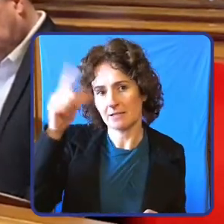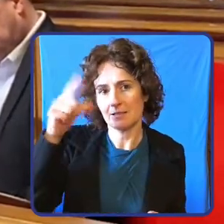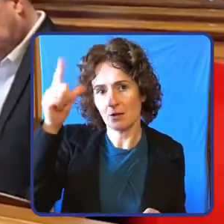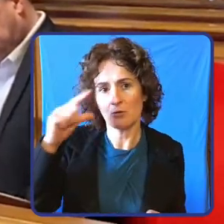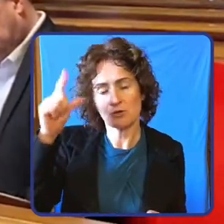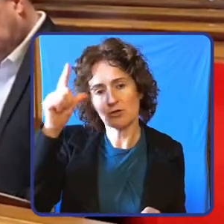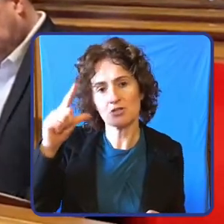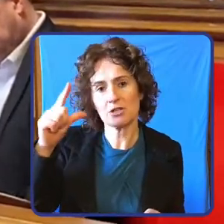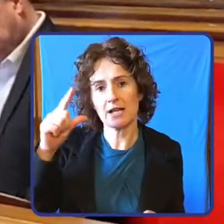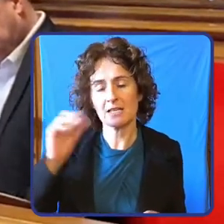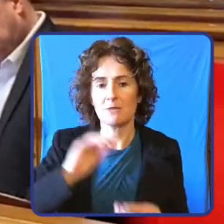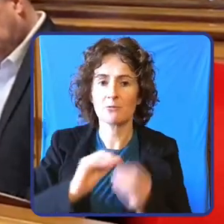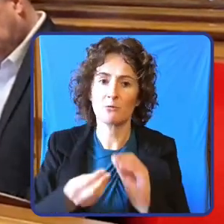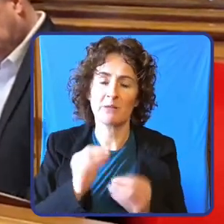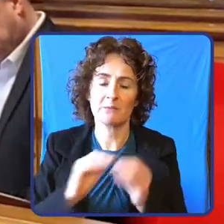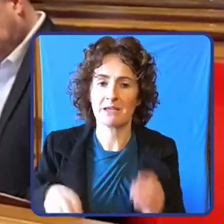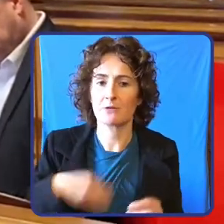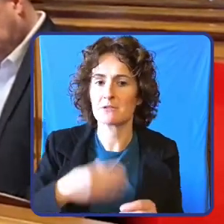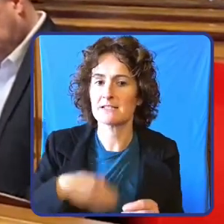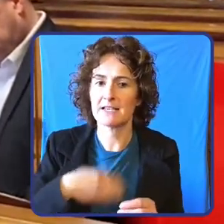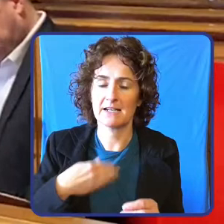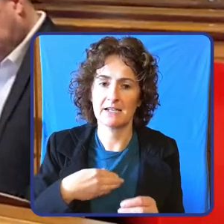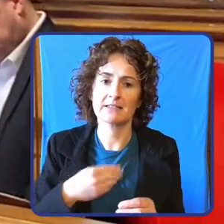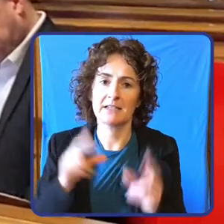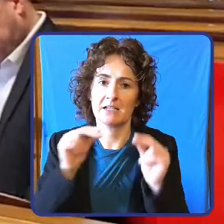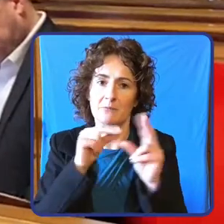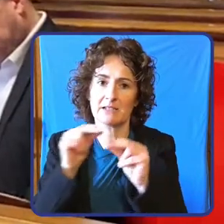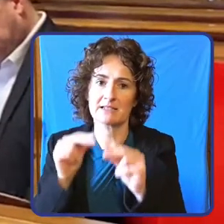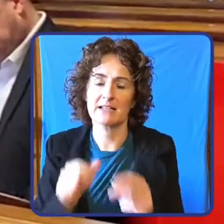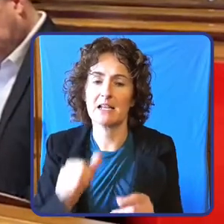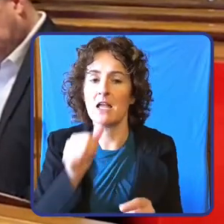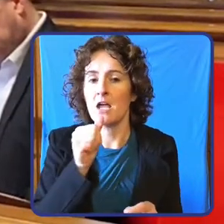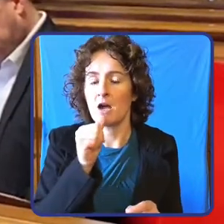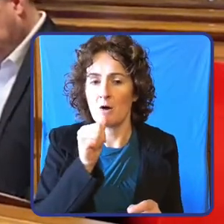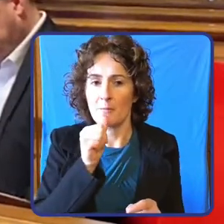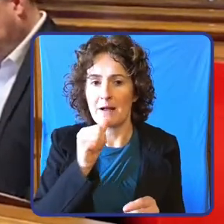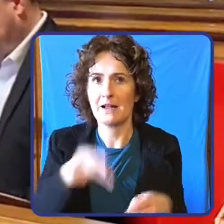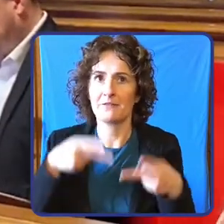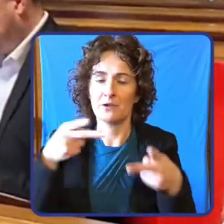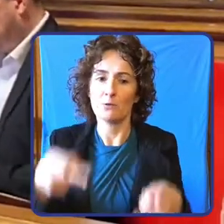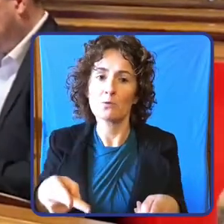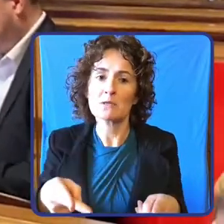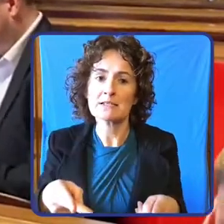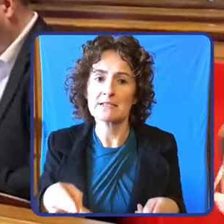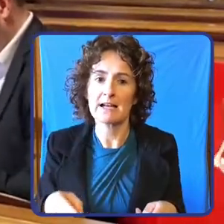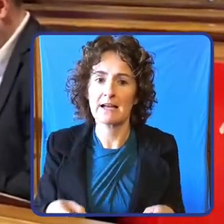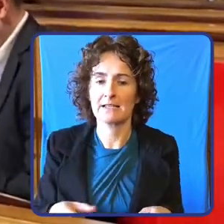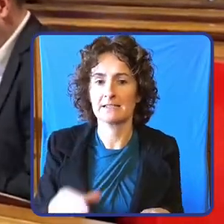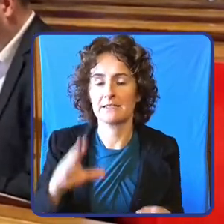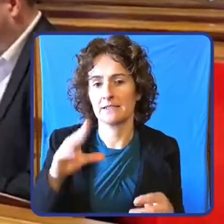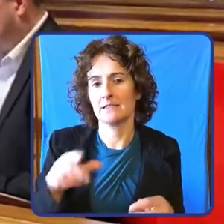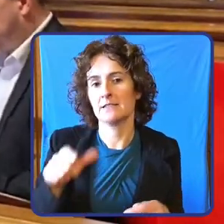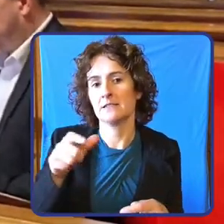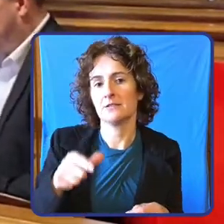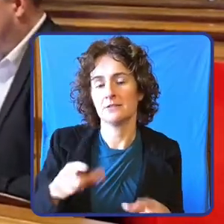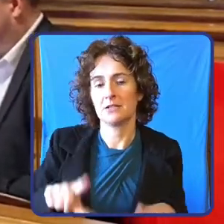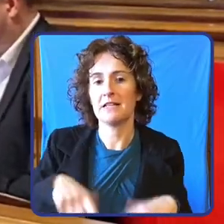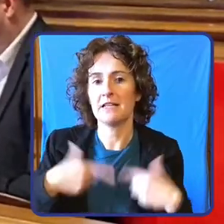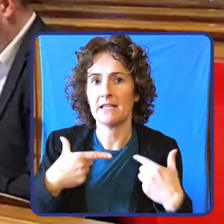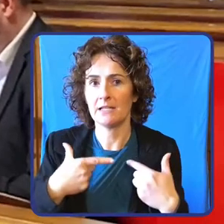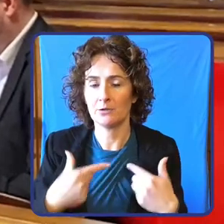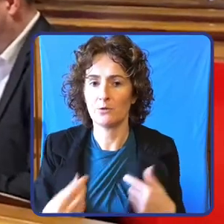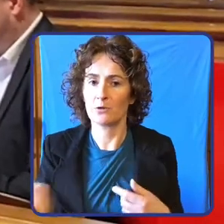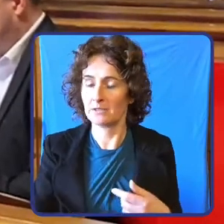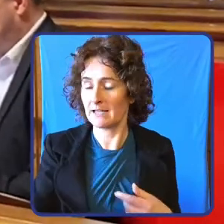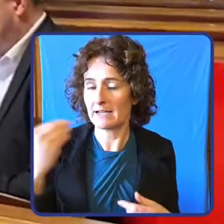felé. A Pálfi utcáról kerestek meg az ott élők, hogy sebességkorlátozó táblát, vagy pedig sebességkorlátozás